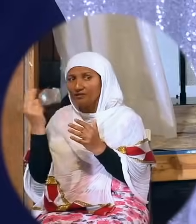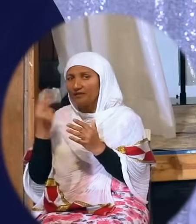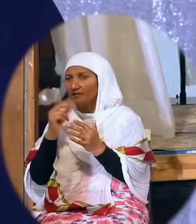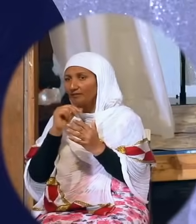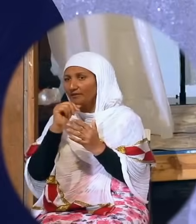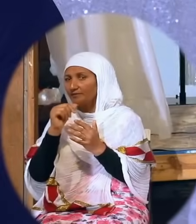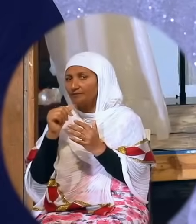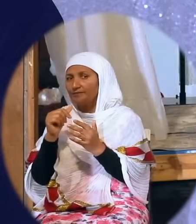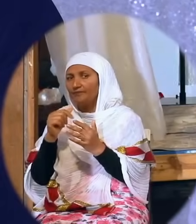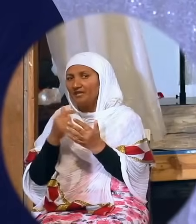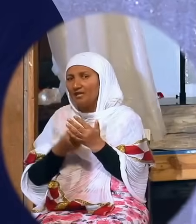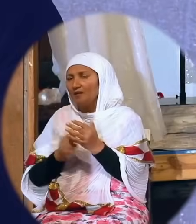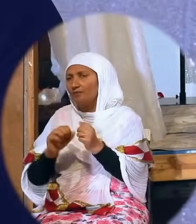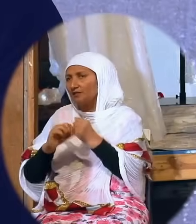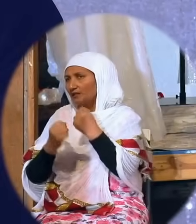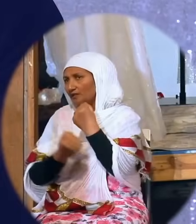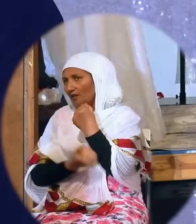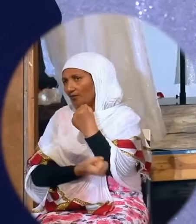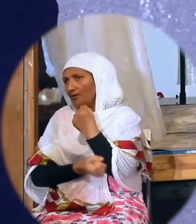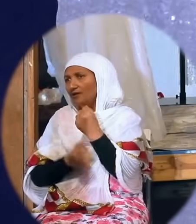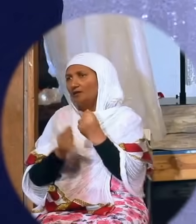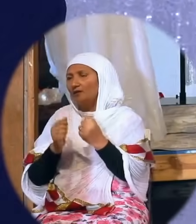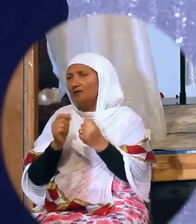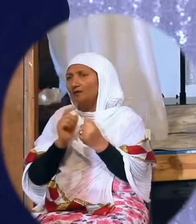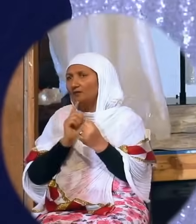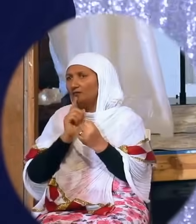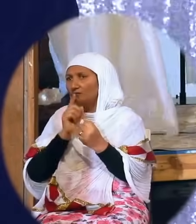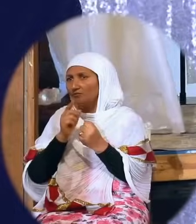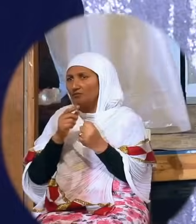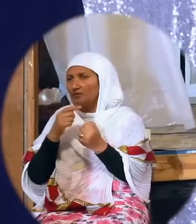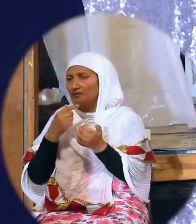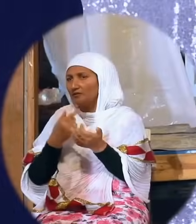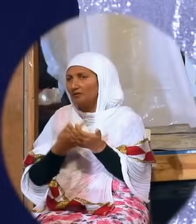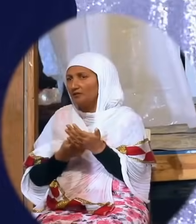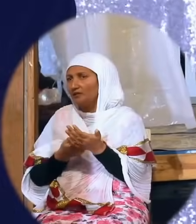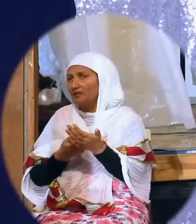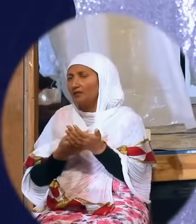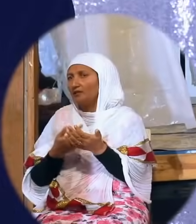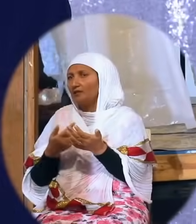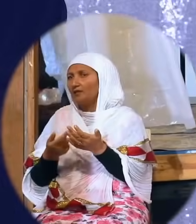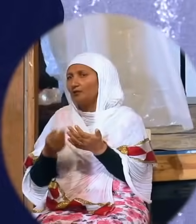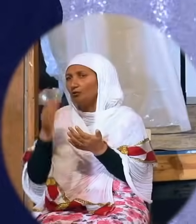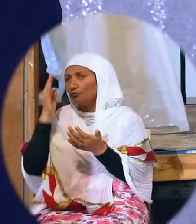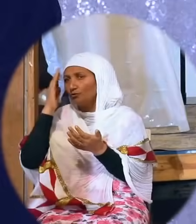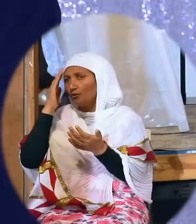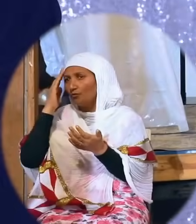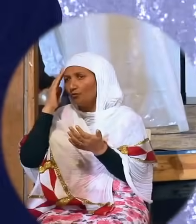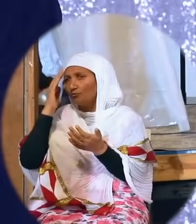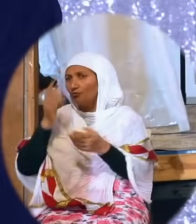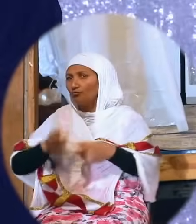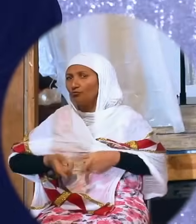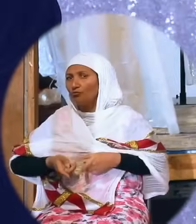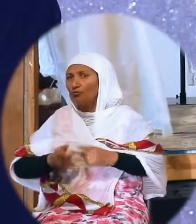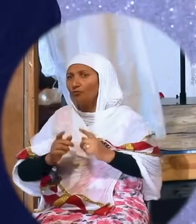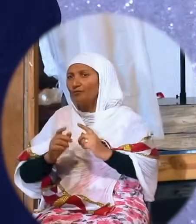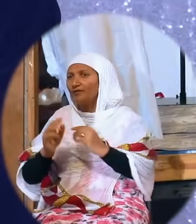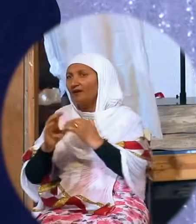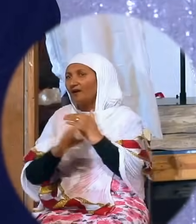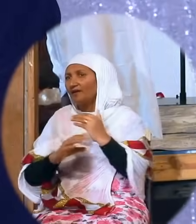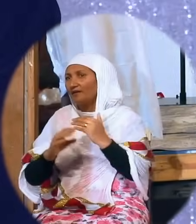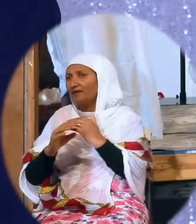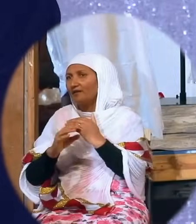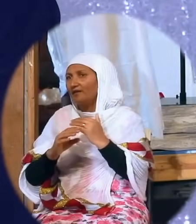በጣም መሰረታዊ ነገር ነው እና እንግዲህ ይሄ እንደምታውቁት የምትኖሩበት ሀገር ይሄ ምዕራብ